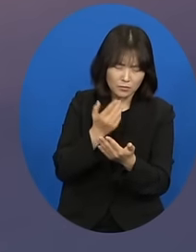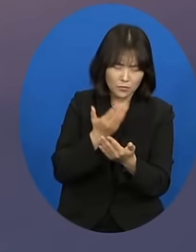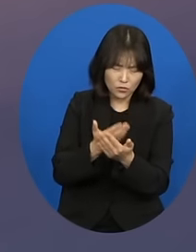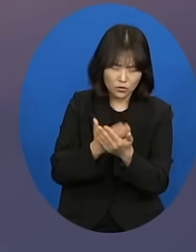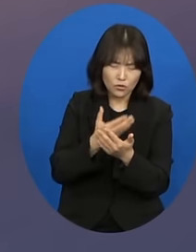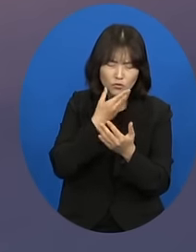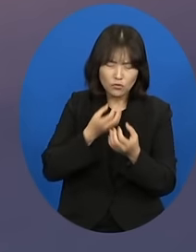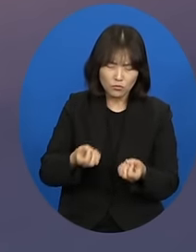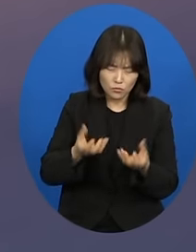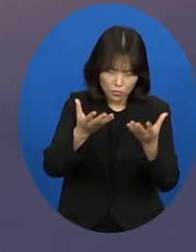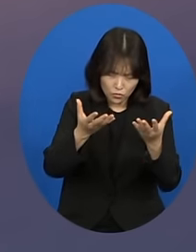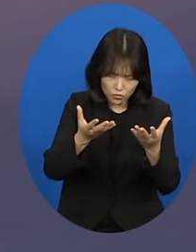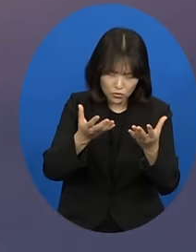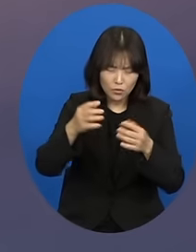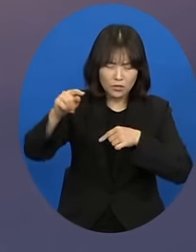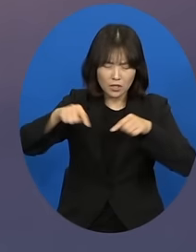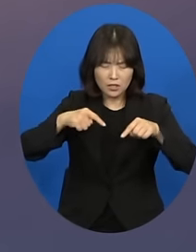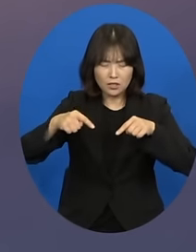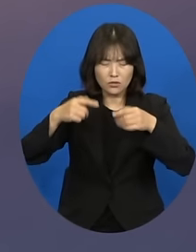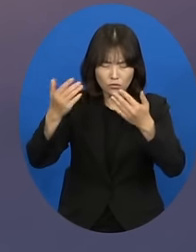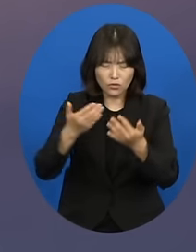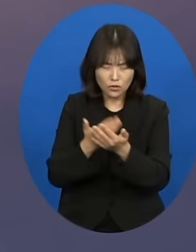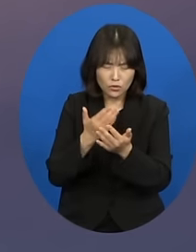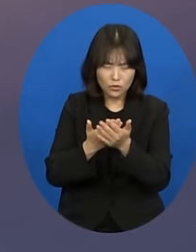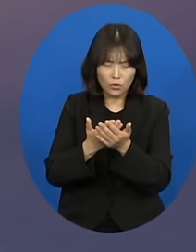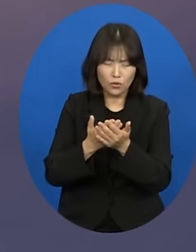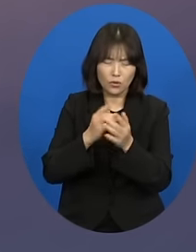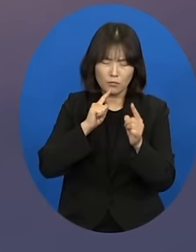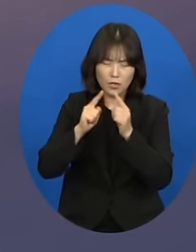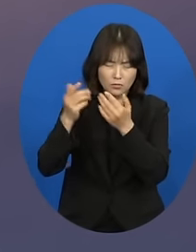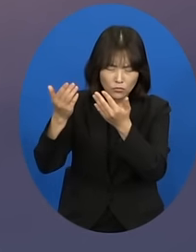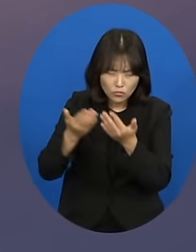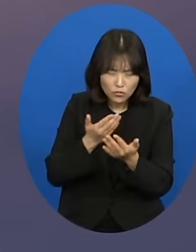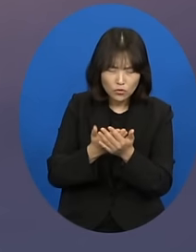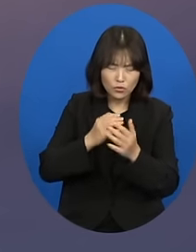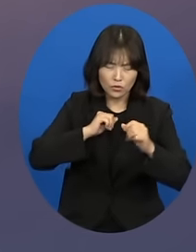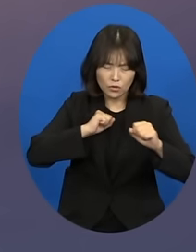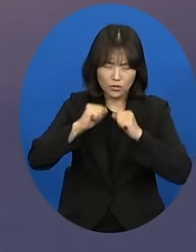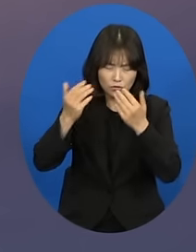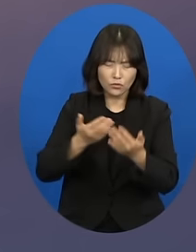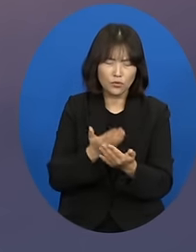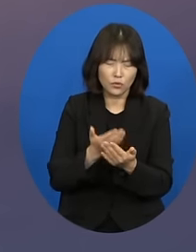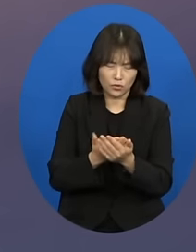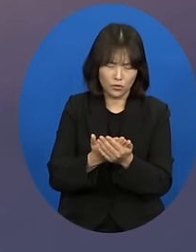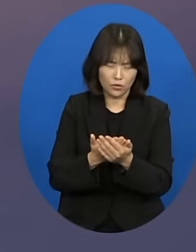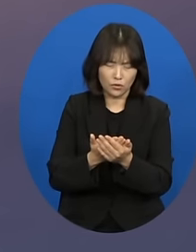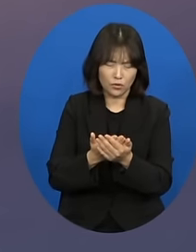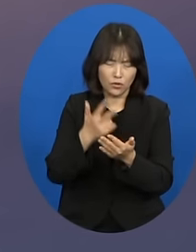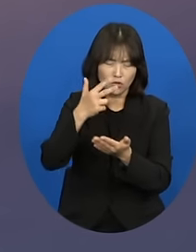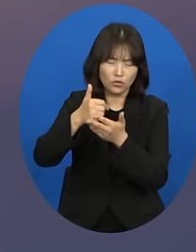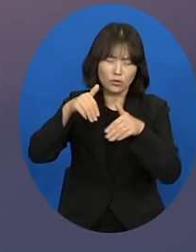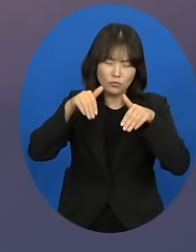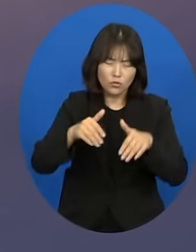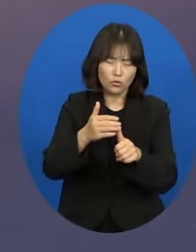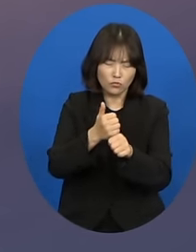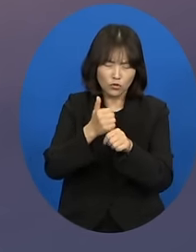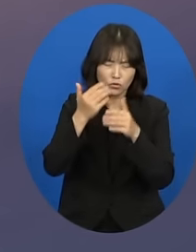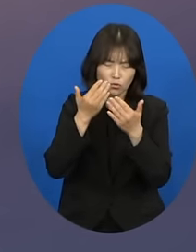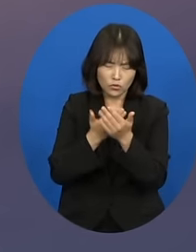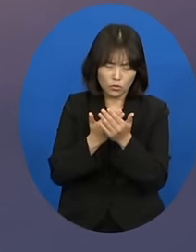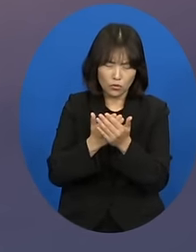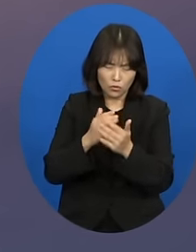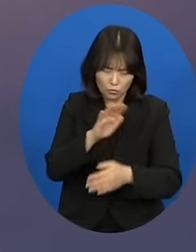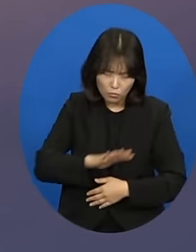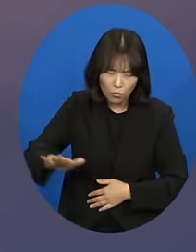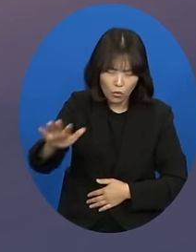다스리소서, 말씀하소서, 역사하소서. 주의 종을 붙들어 주옵소서. 우리 모두를 붙들어